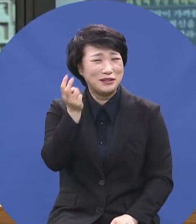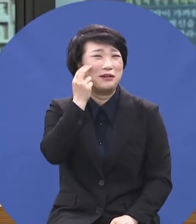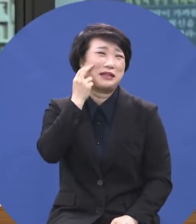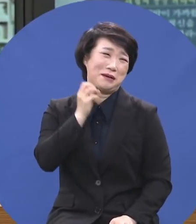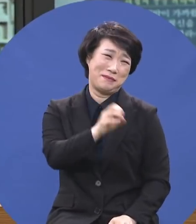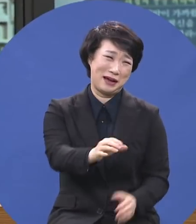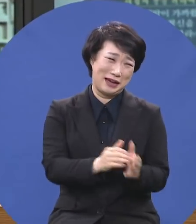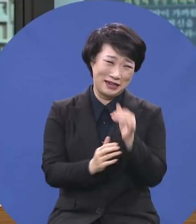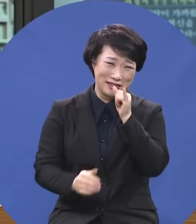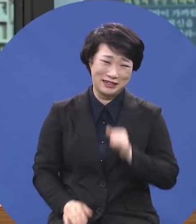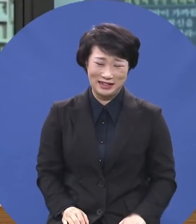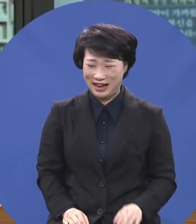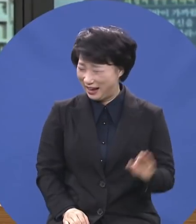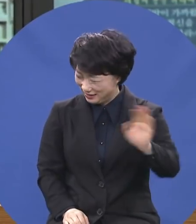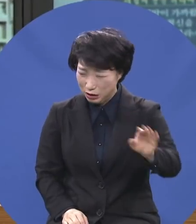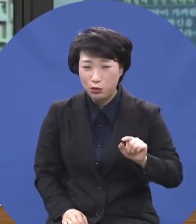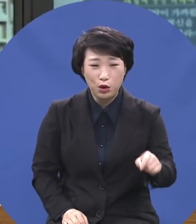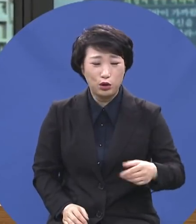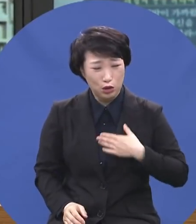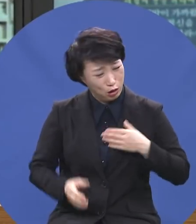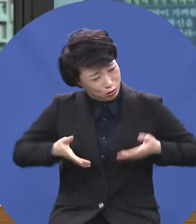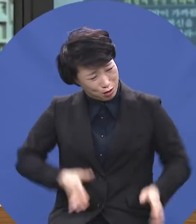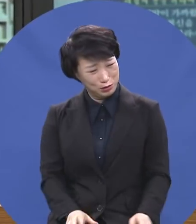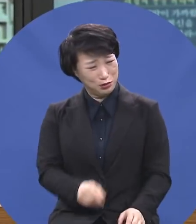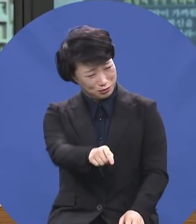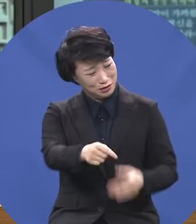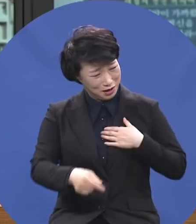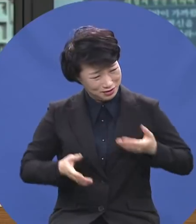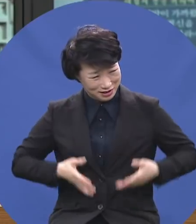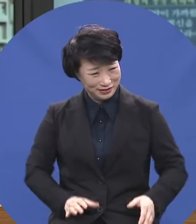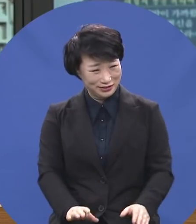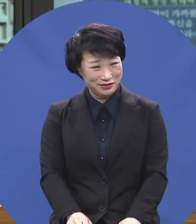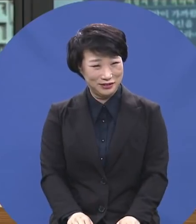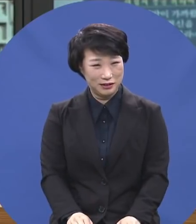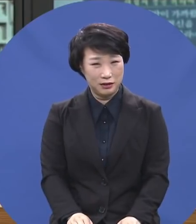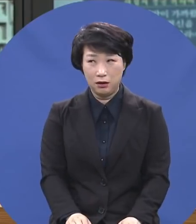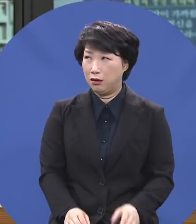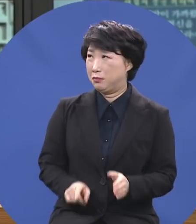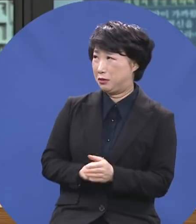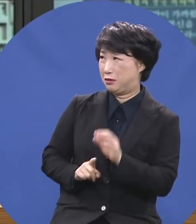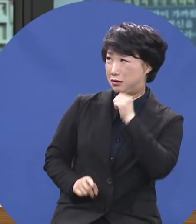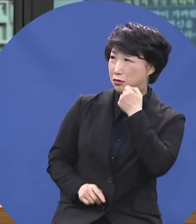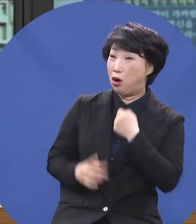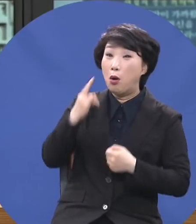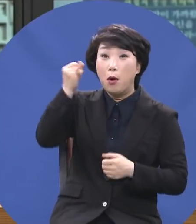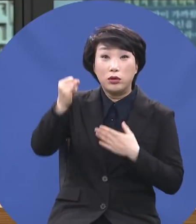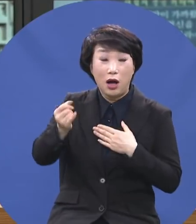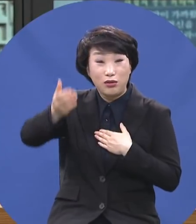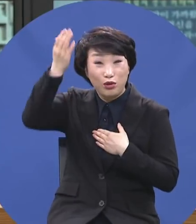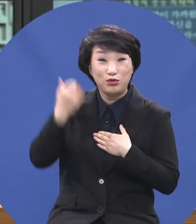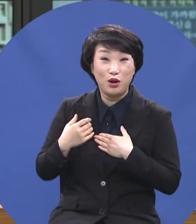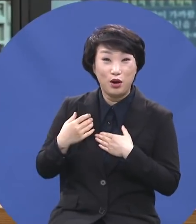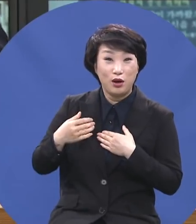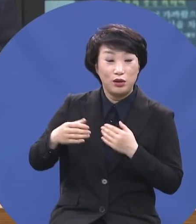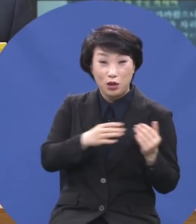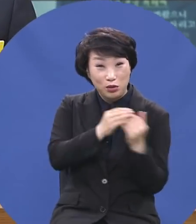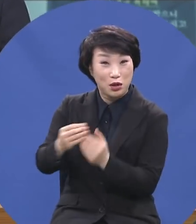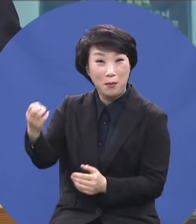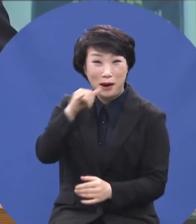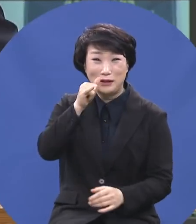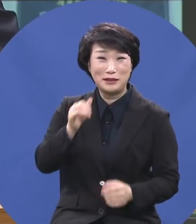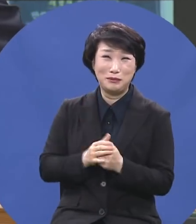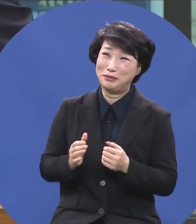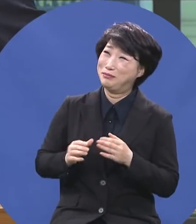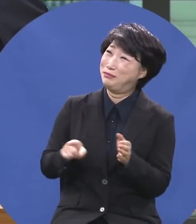그냥 그래 절대 너는 내가 안 놔둬. 너는 내가 안 놔둬. 안 믿어줘. 어머니가 주워왔다는데 안